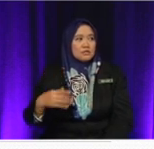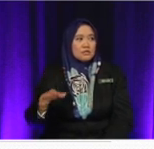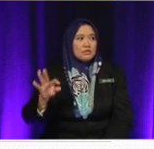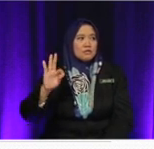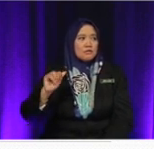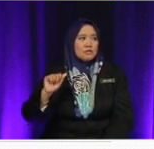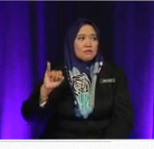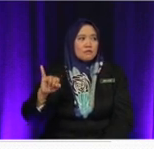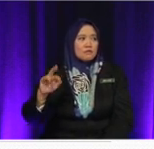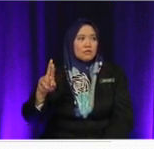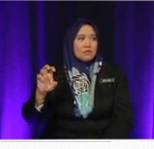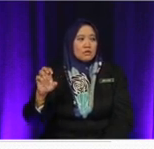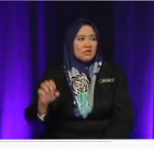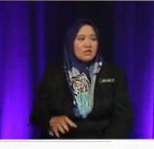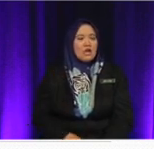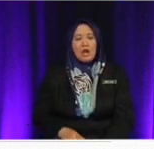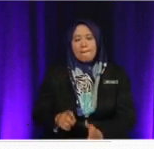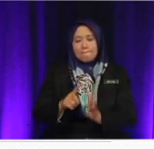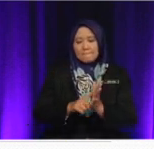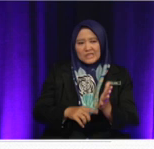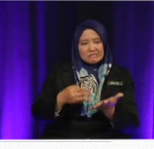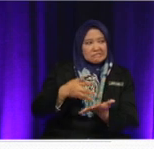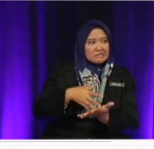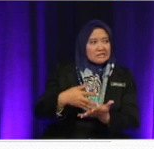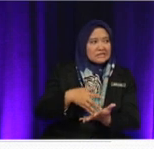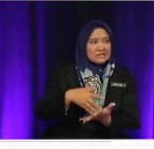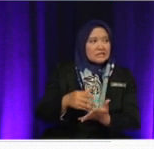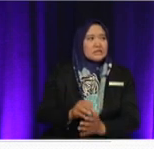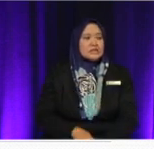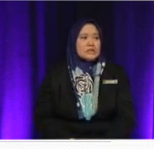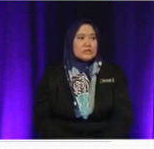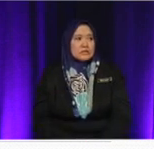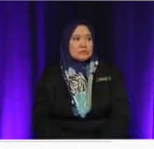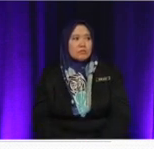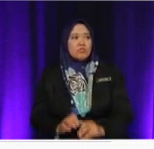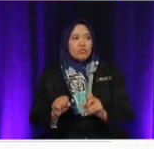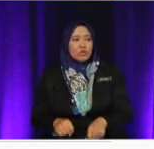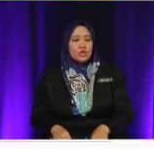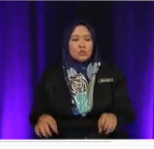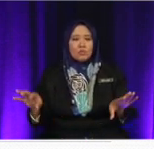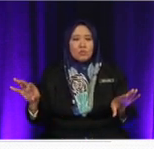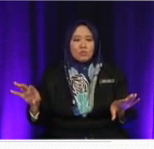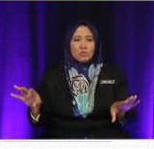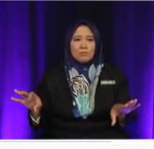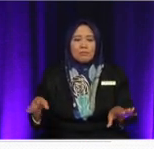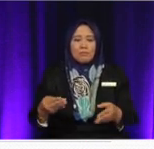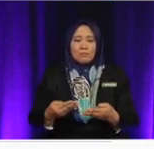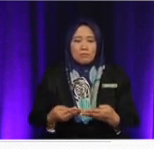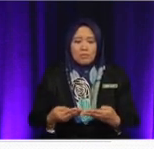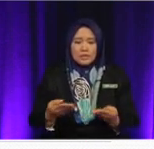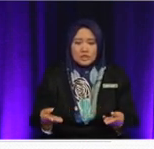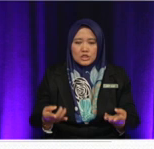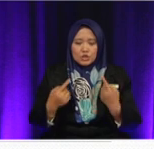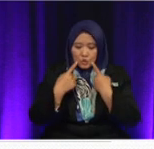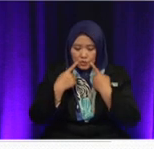Kemudian nyatakan kelemahannya berkaitan dalam situasi ataupun boleh memberikan jawapan yang berkaitanlah apa yang